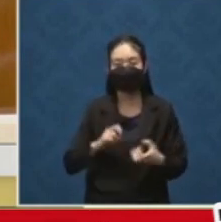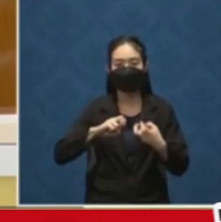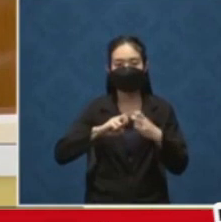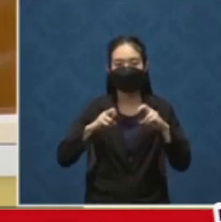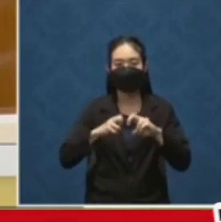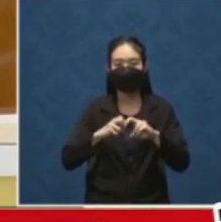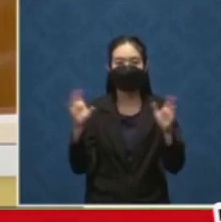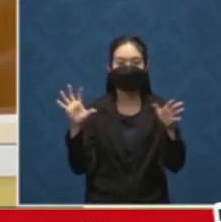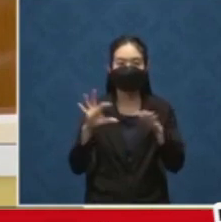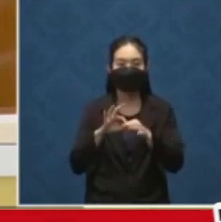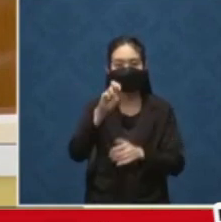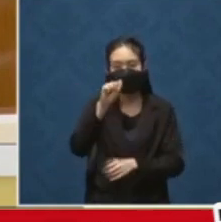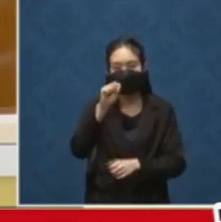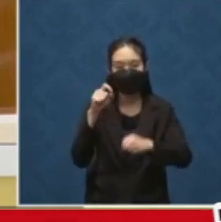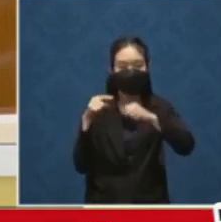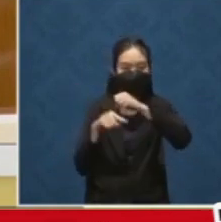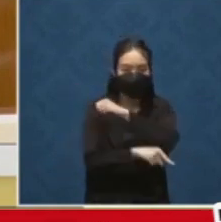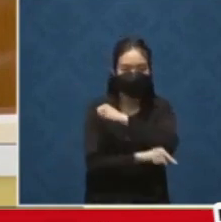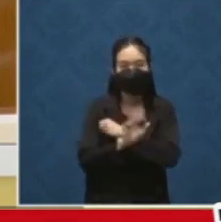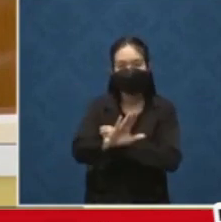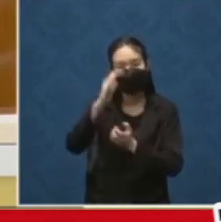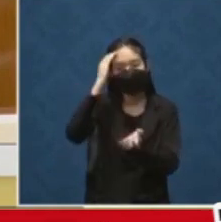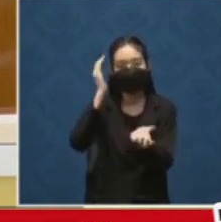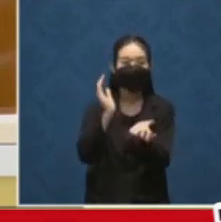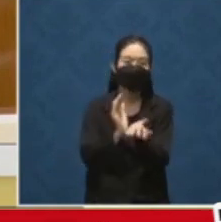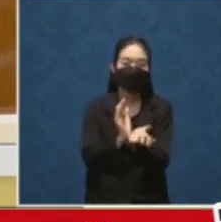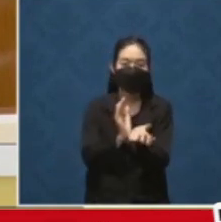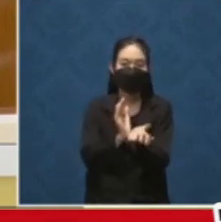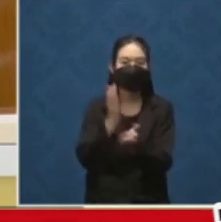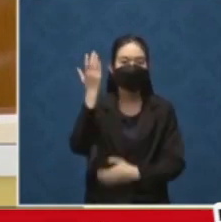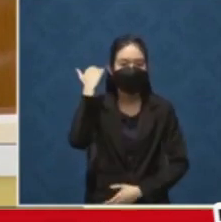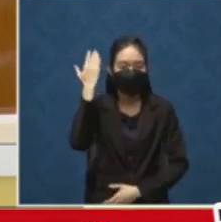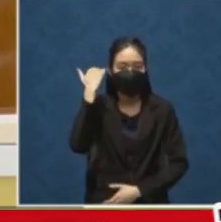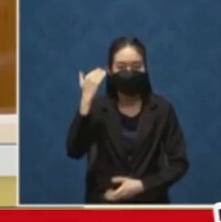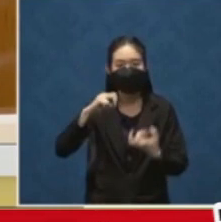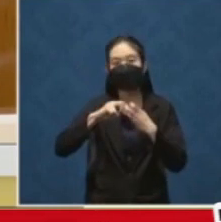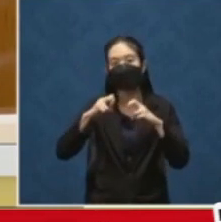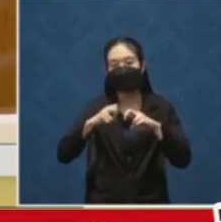เรื่องของปญหาการพ saintsิริการศอบของต่อง Boston,